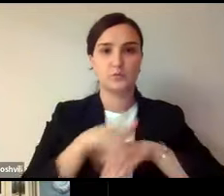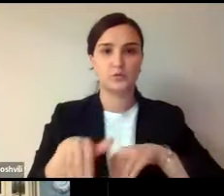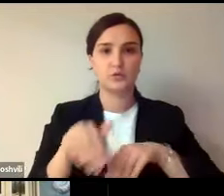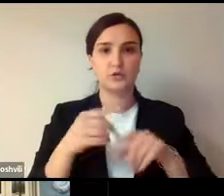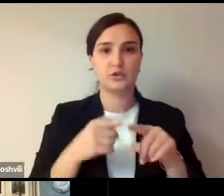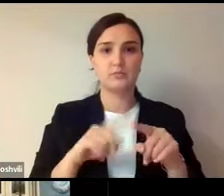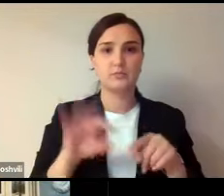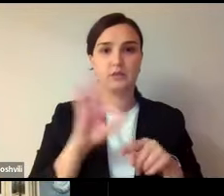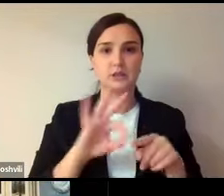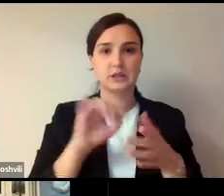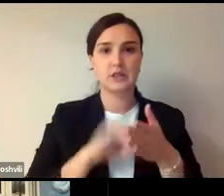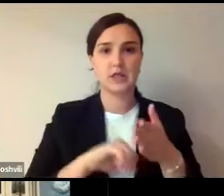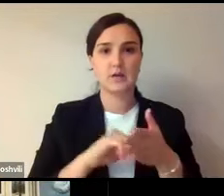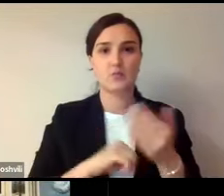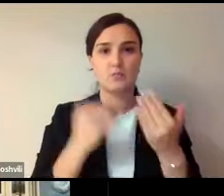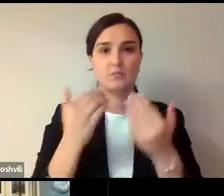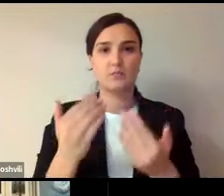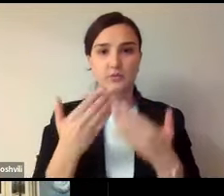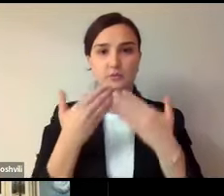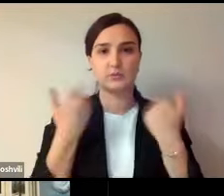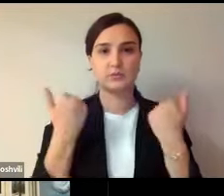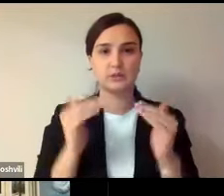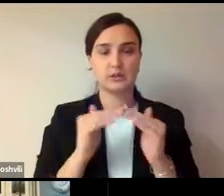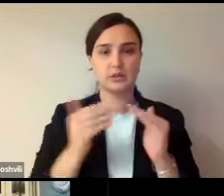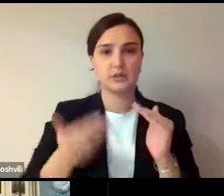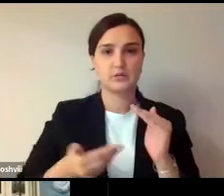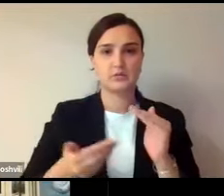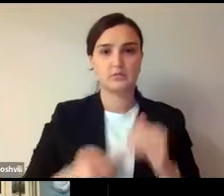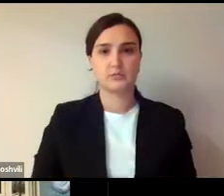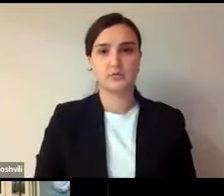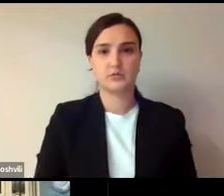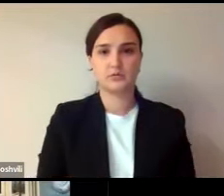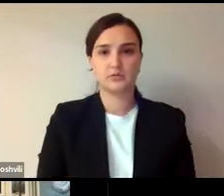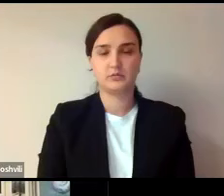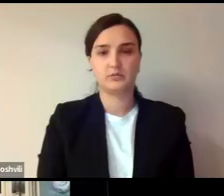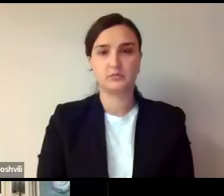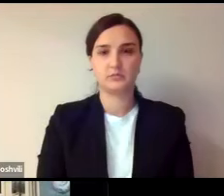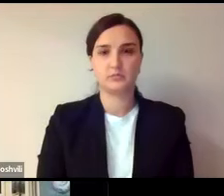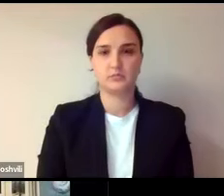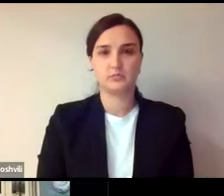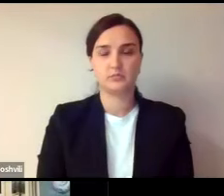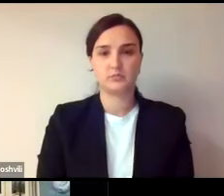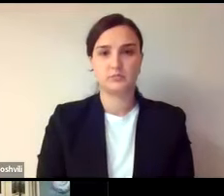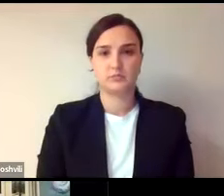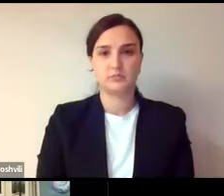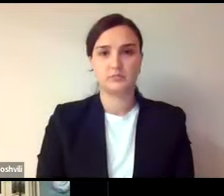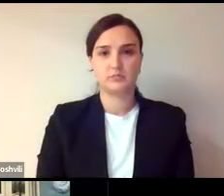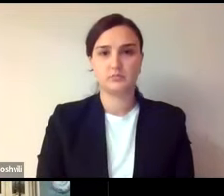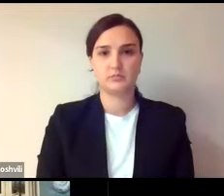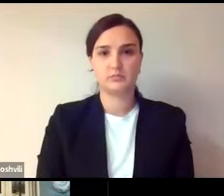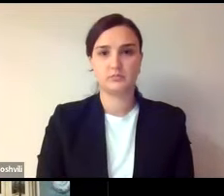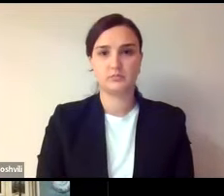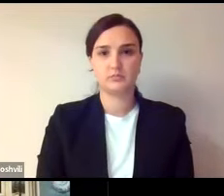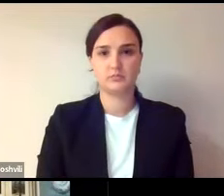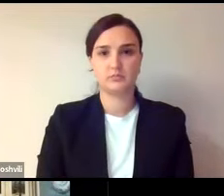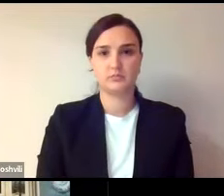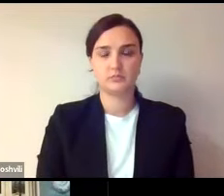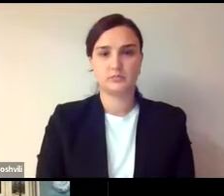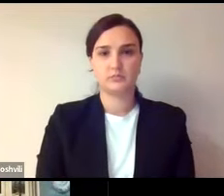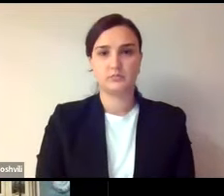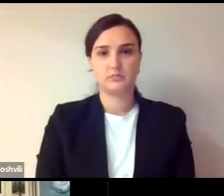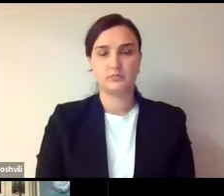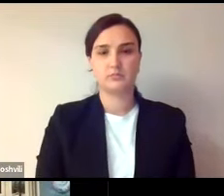გამო, რომ მას არ აქვს საცხოვრის. აქ უნდა ერთმანეთთან დავყოთ ხანდახან, აი ხანდახან ერთხომ საკუთრება და